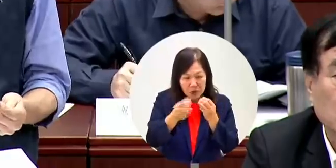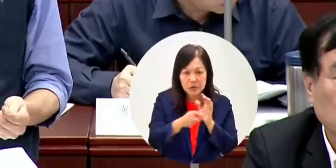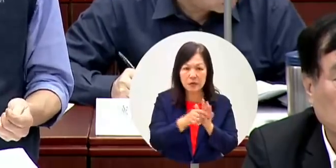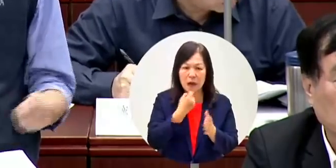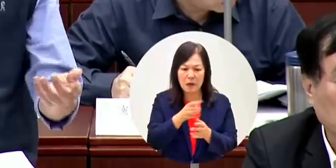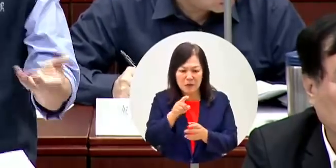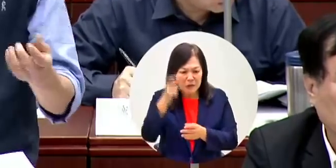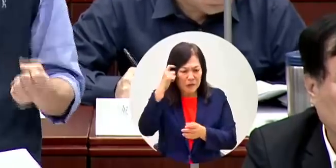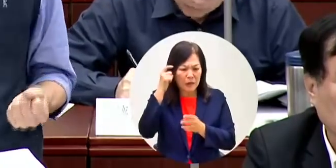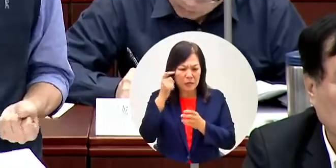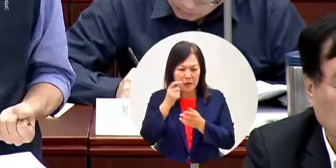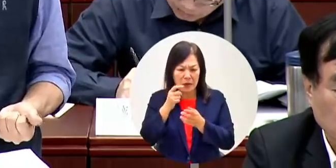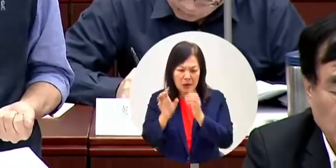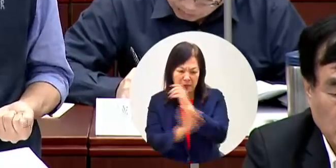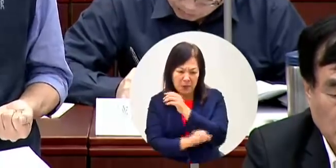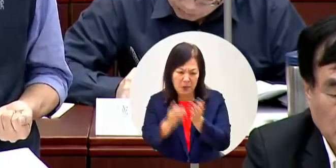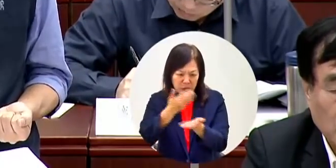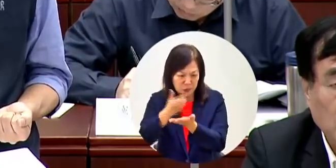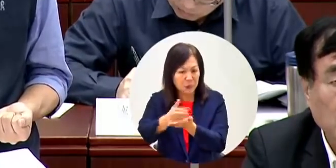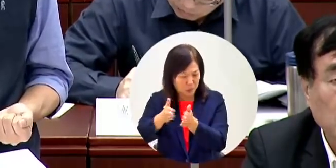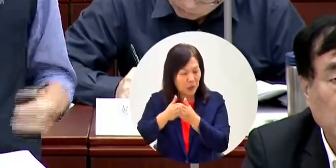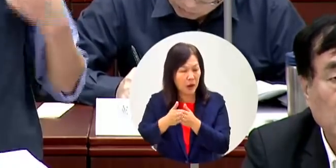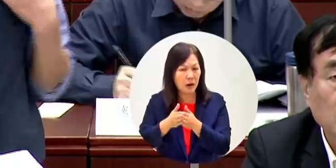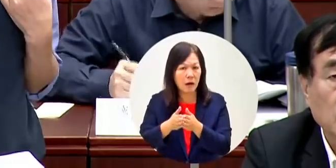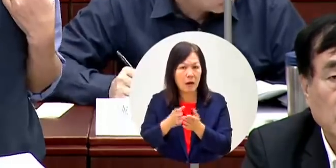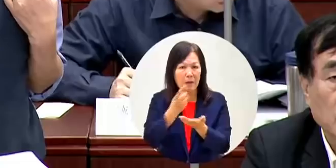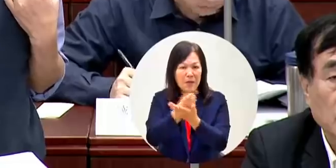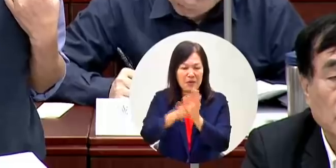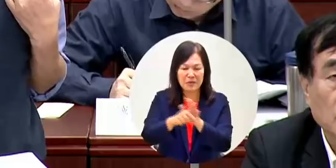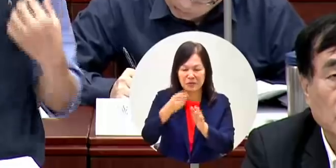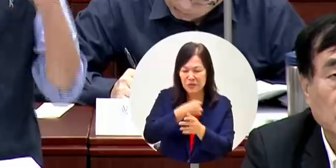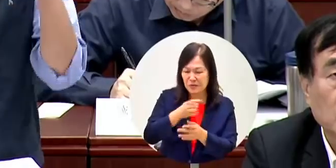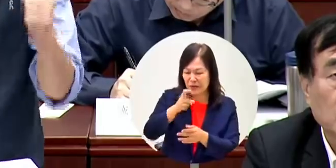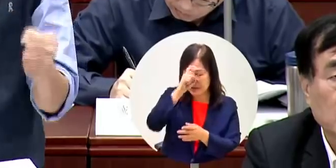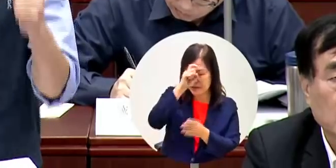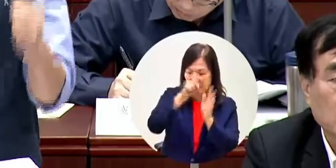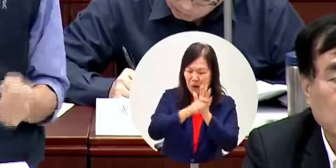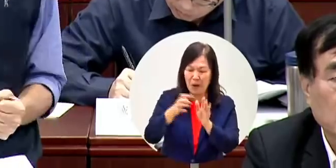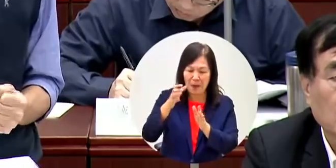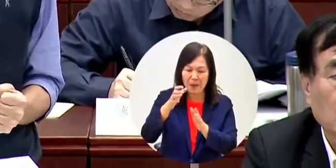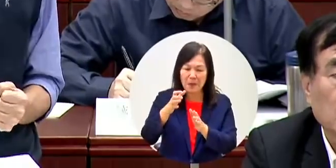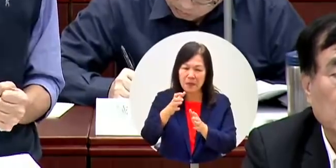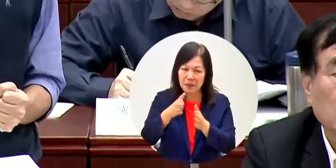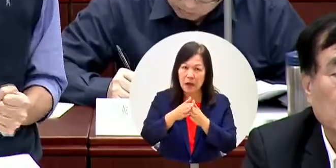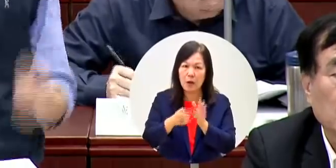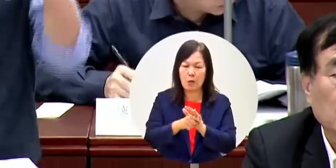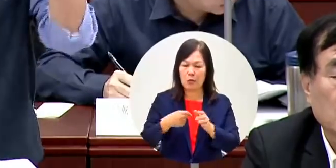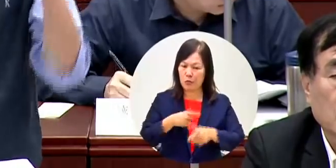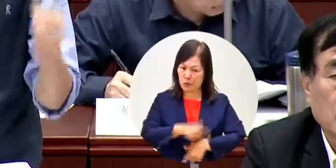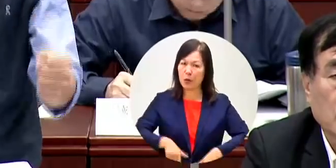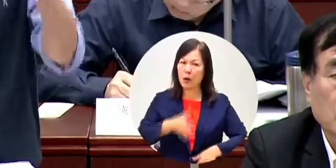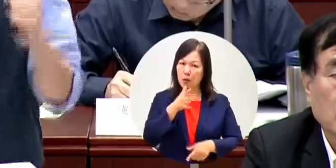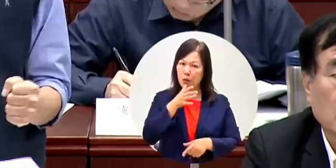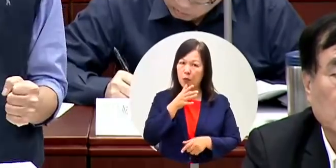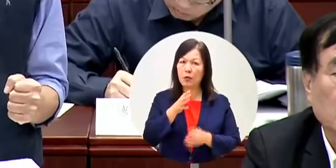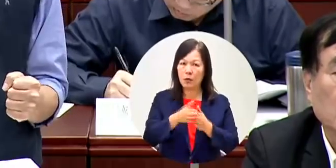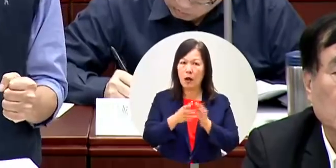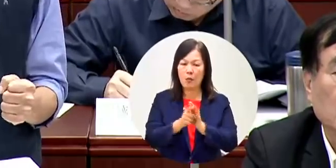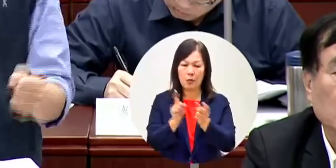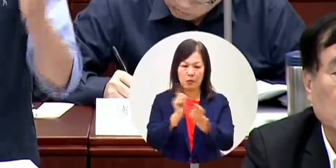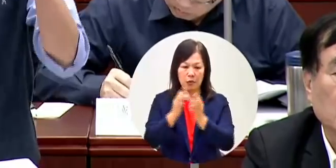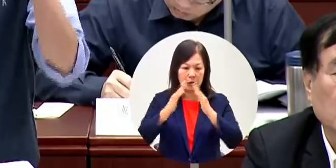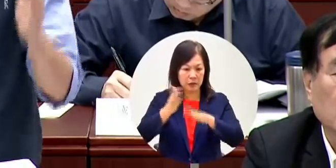除弊啊！每一个人都渴望会有包青天出现，可是我敢讲。因为我认清楚市政府的角色，就是要心力再心